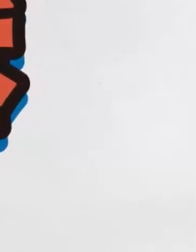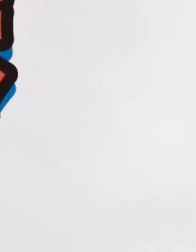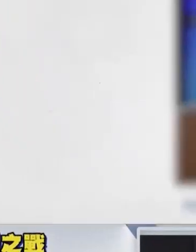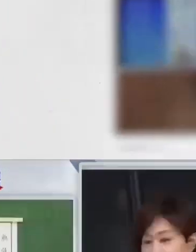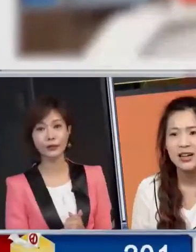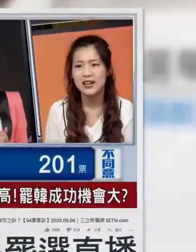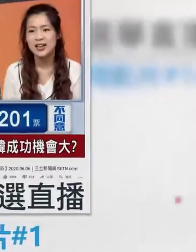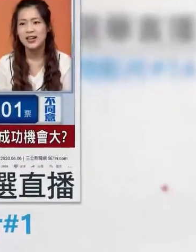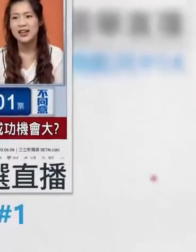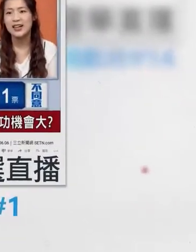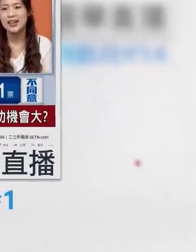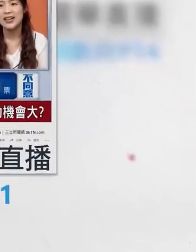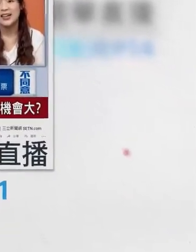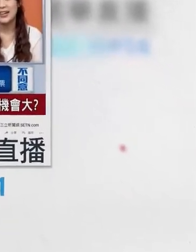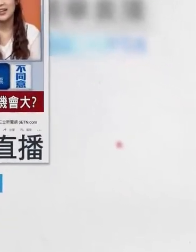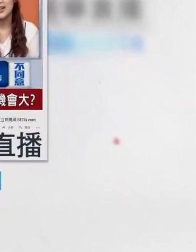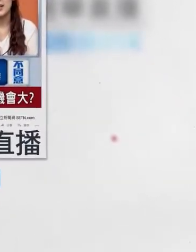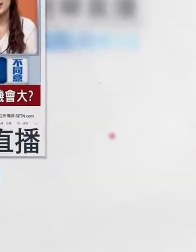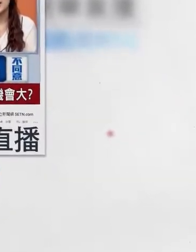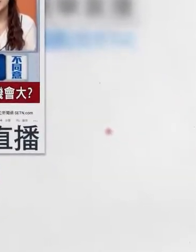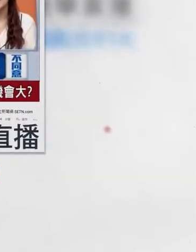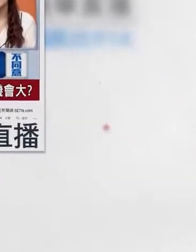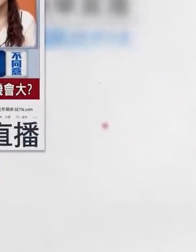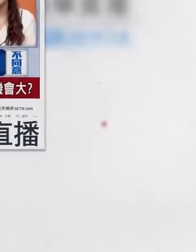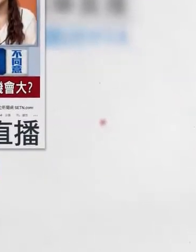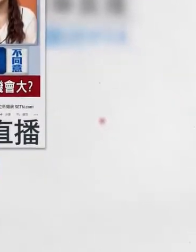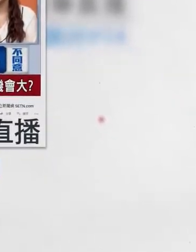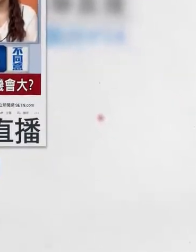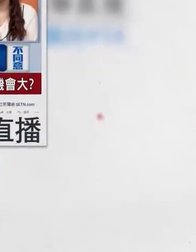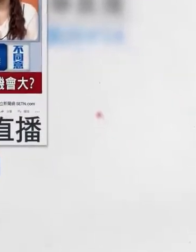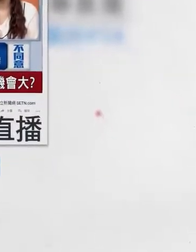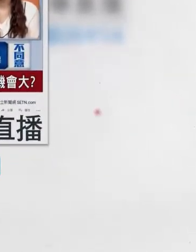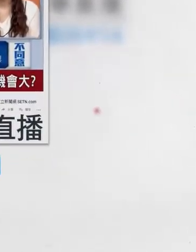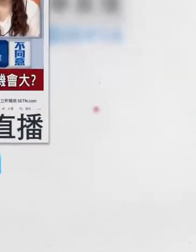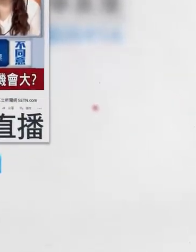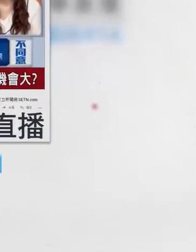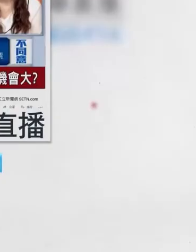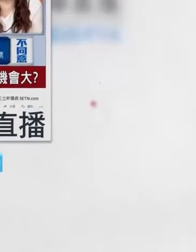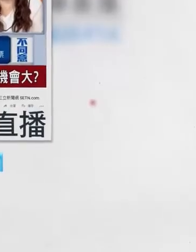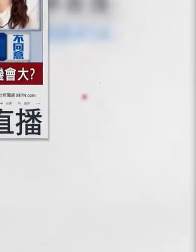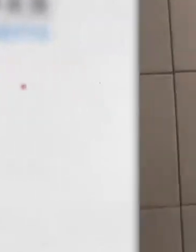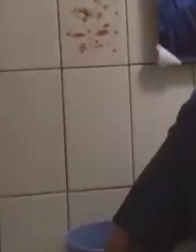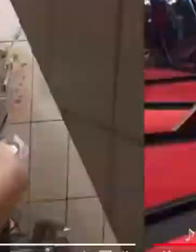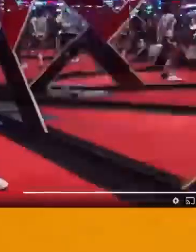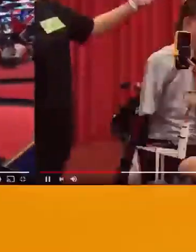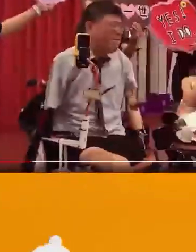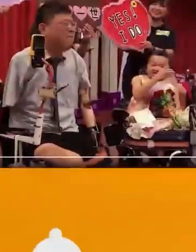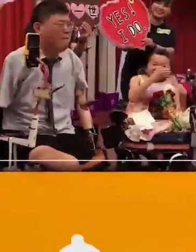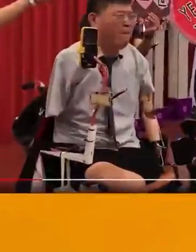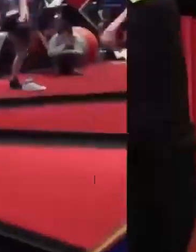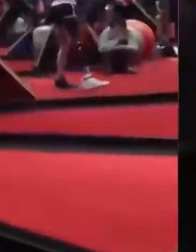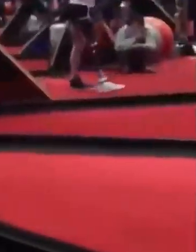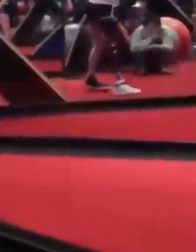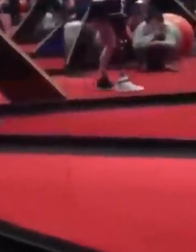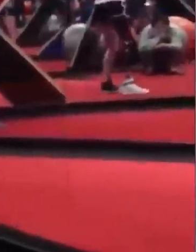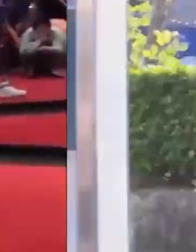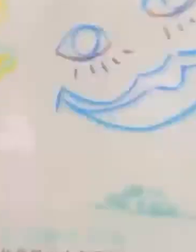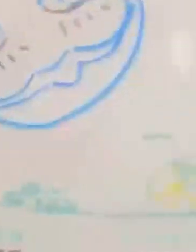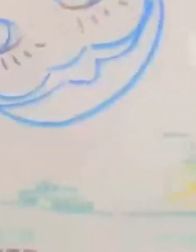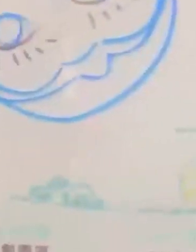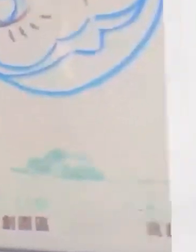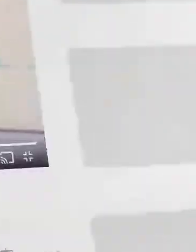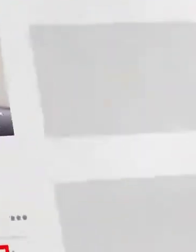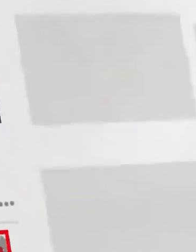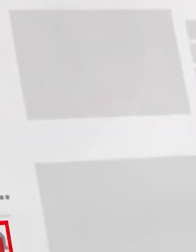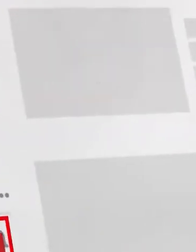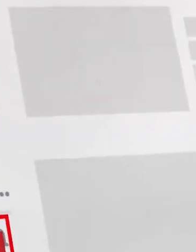九四要客诉，2020台美四次大选蝉联发烧影片第一名。人生惊叹号，台湾最